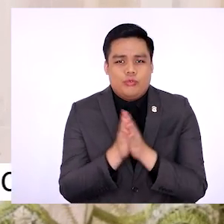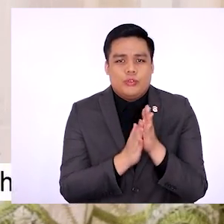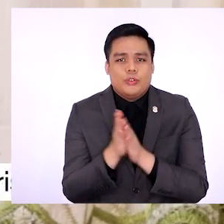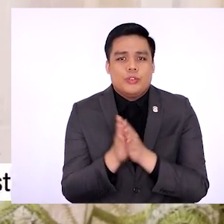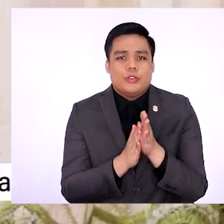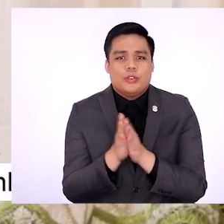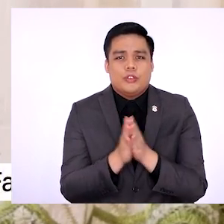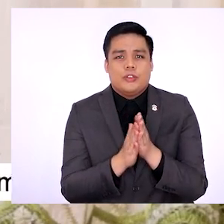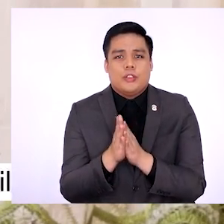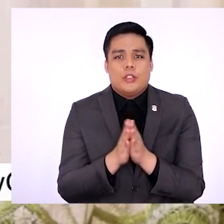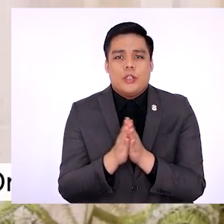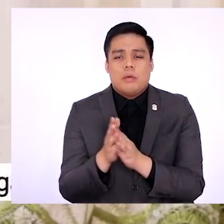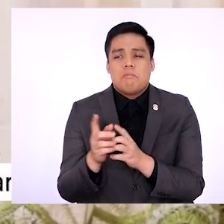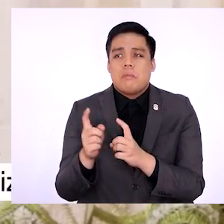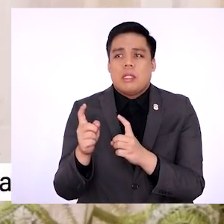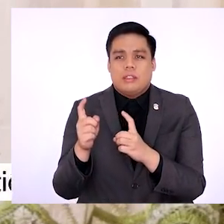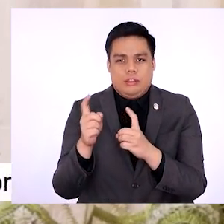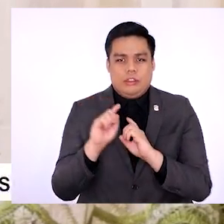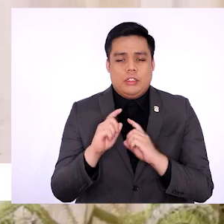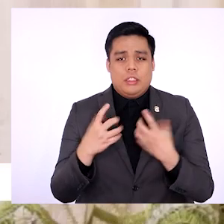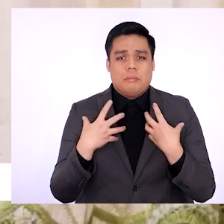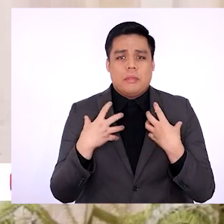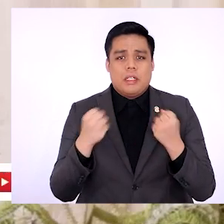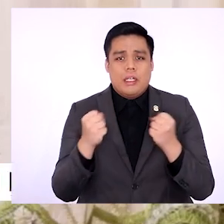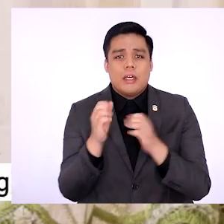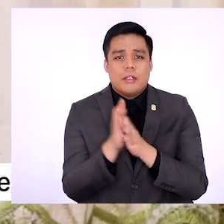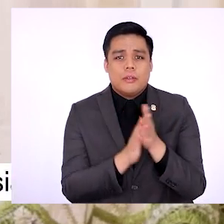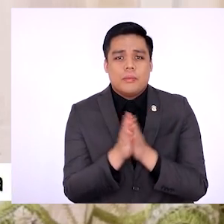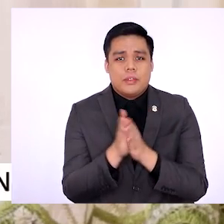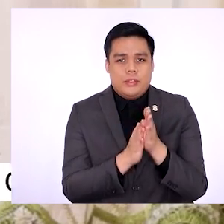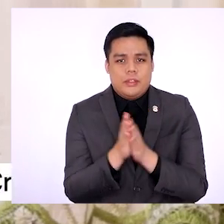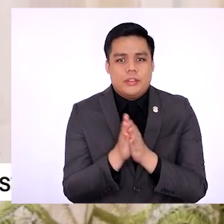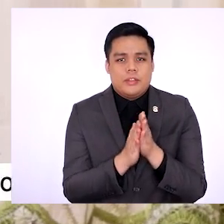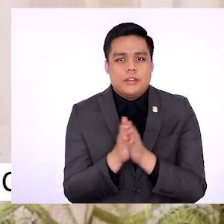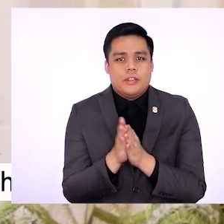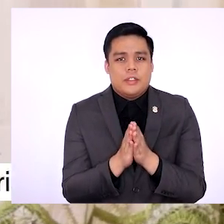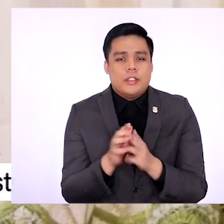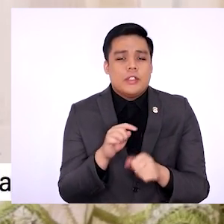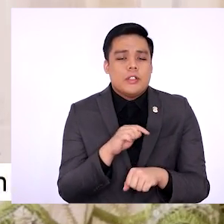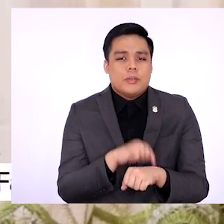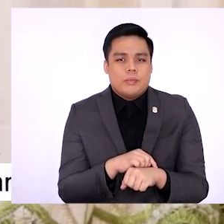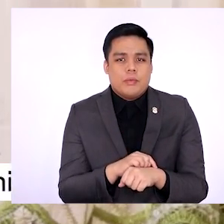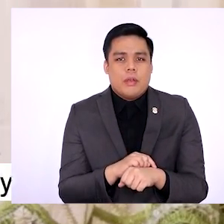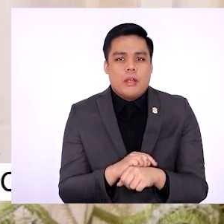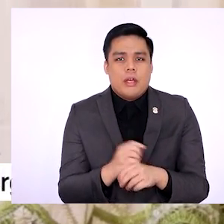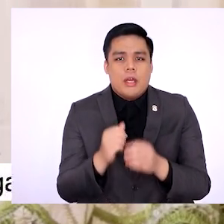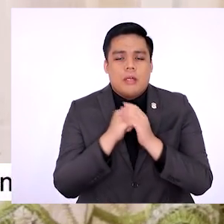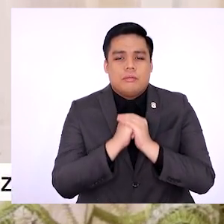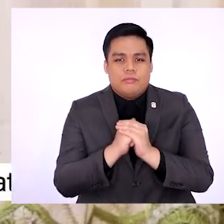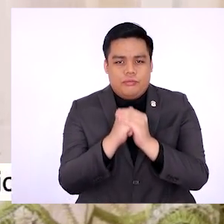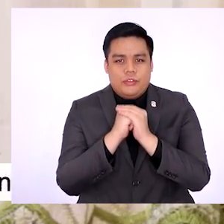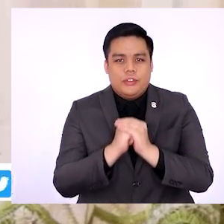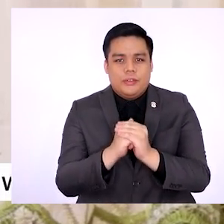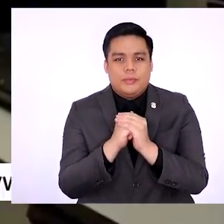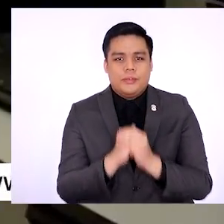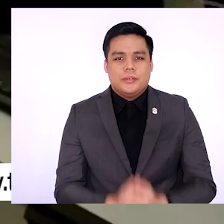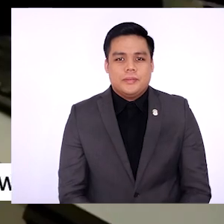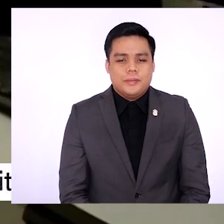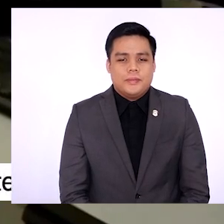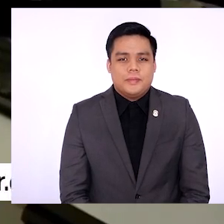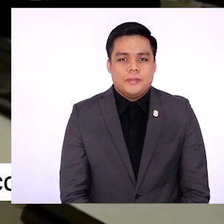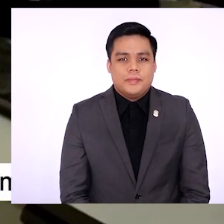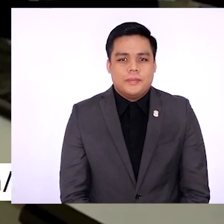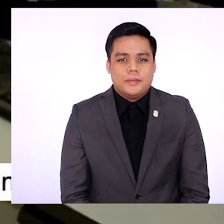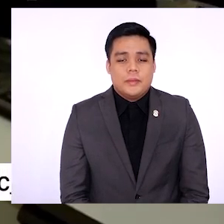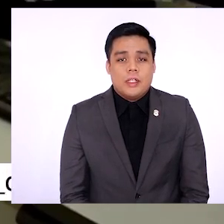po binibigyan kami ng kalakasan at kasiglahan lalo tigit sa oras at araw ng pagsamba. Ilang po.